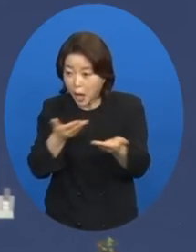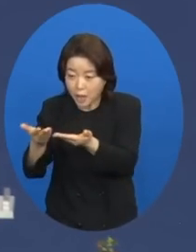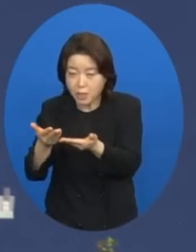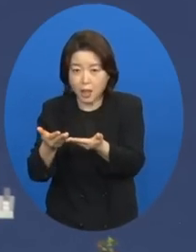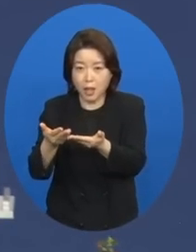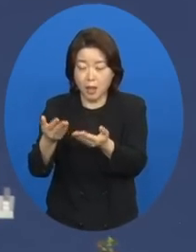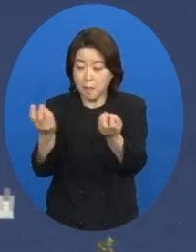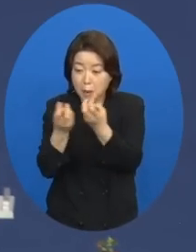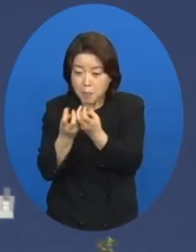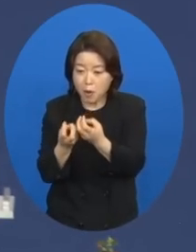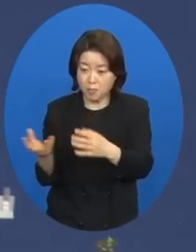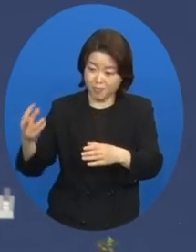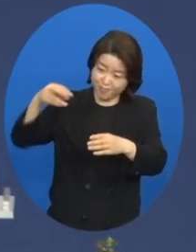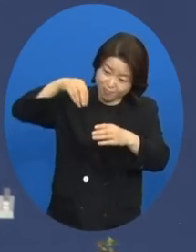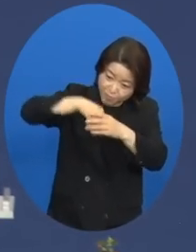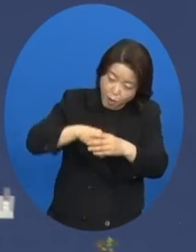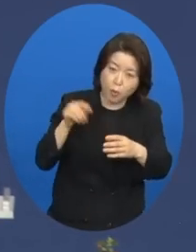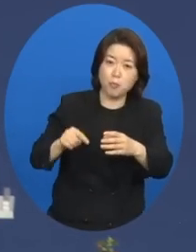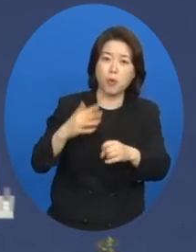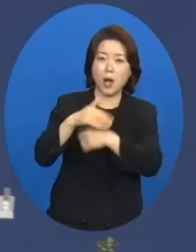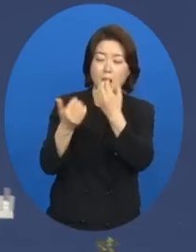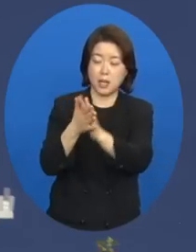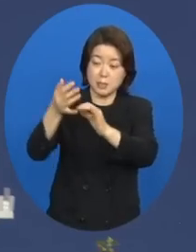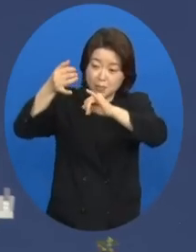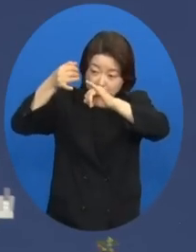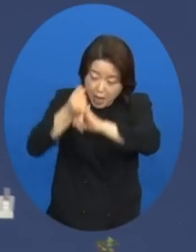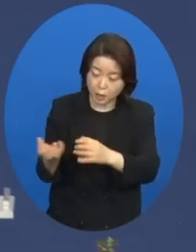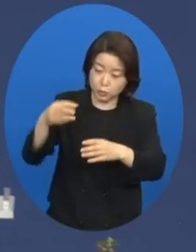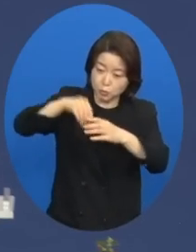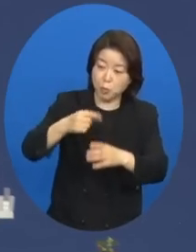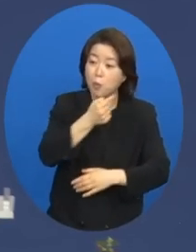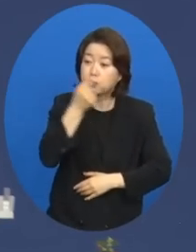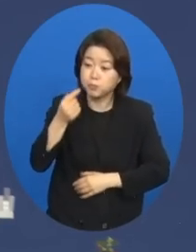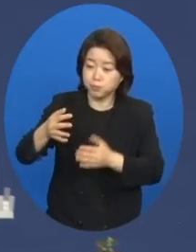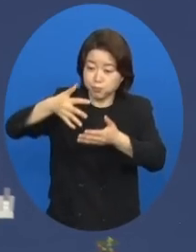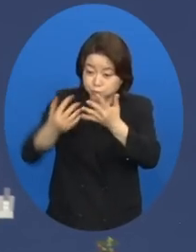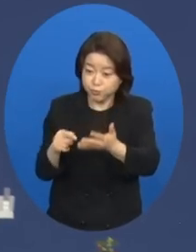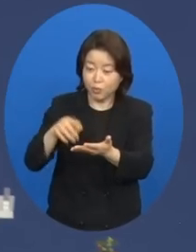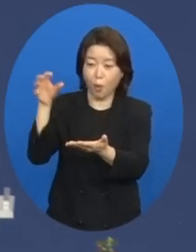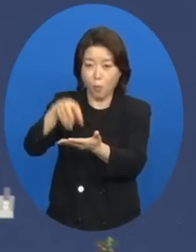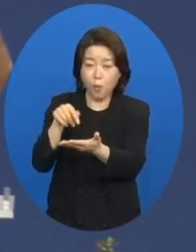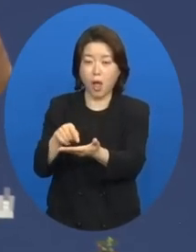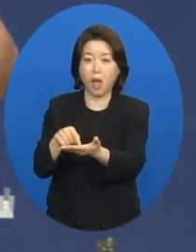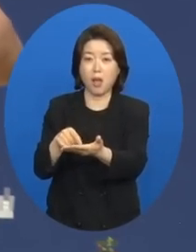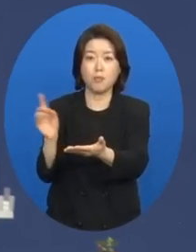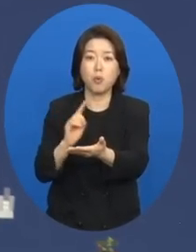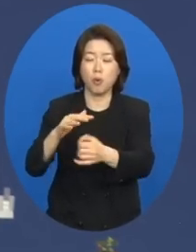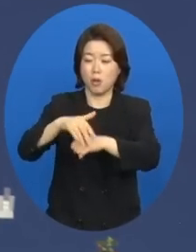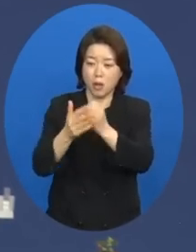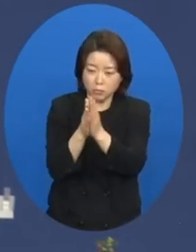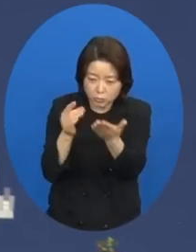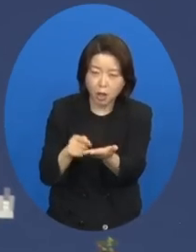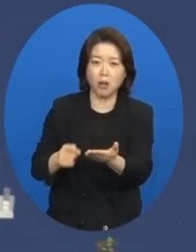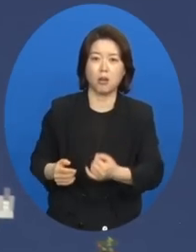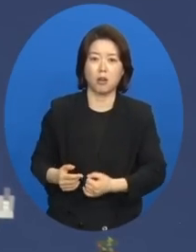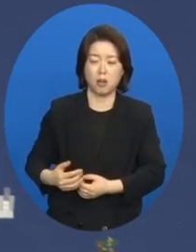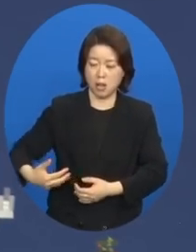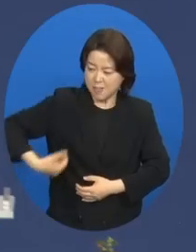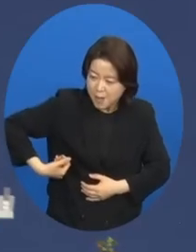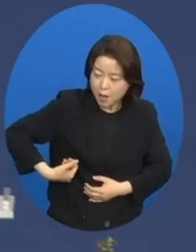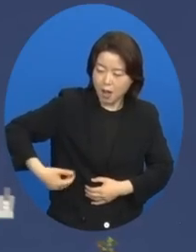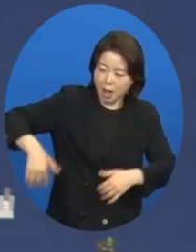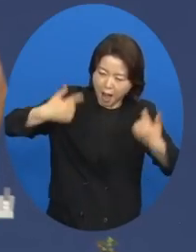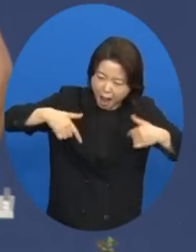여기다 들어있는 하나님의 약속이 들어있는 보증수표가 들어있는 성경을 늘 사랑하고 끼고 다니고 늘 갖고